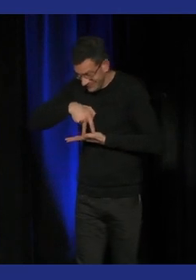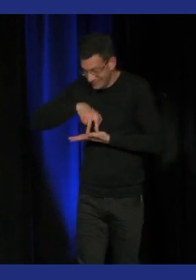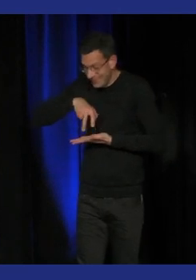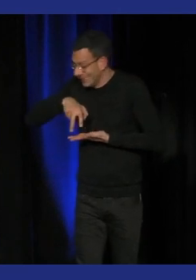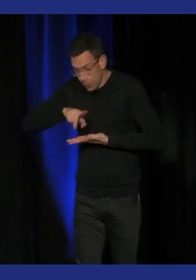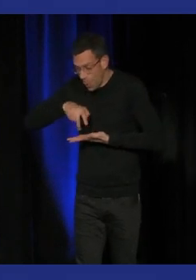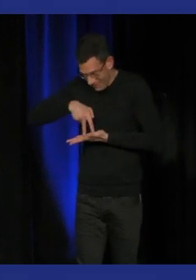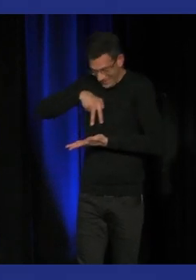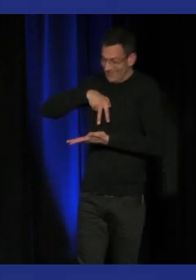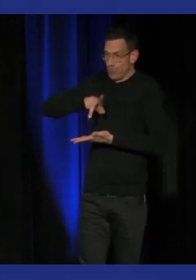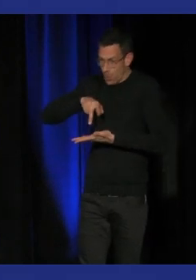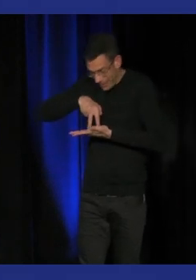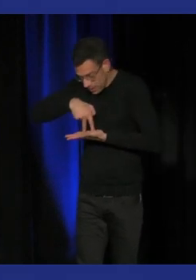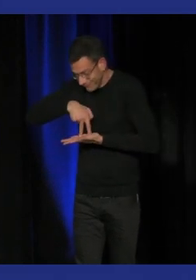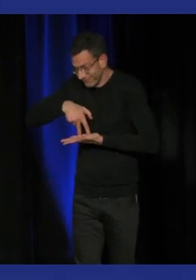compris. Merci beaucoup.